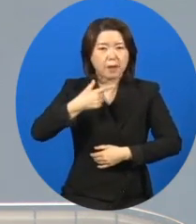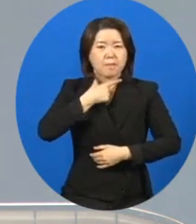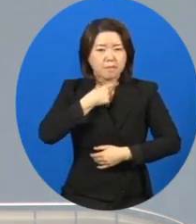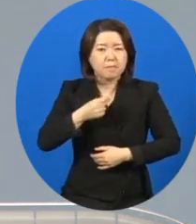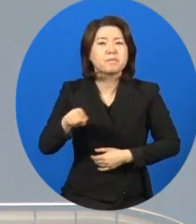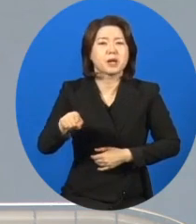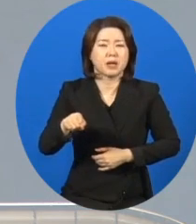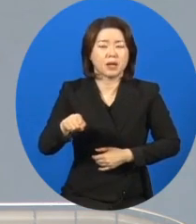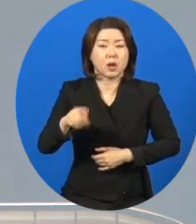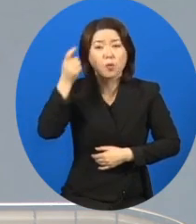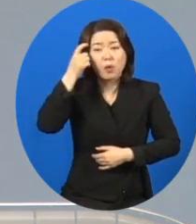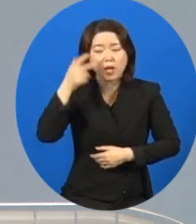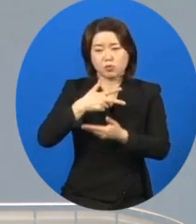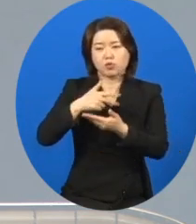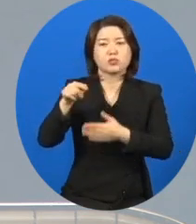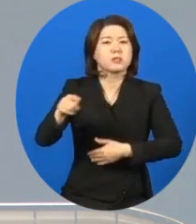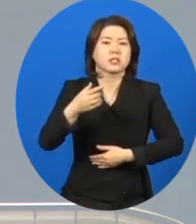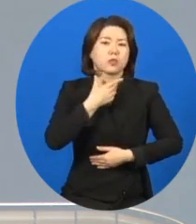그걸 원하시니까.